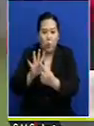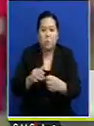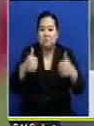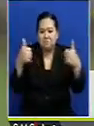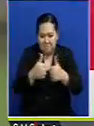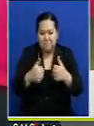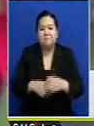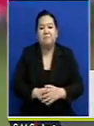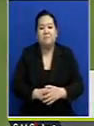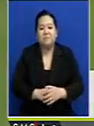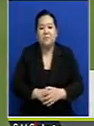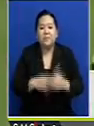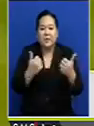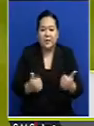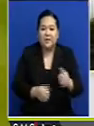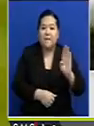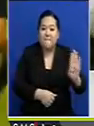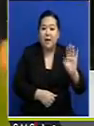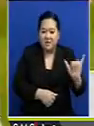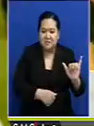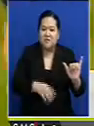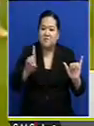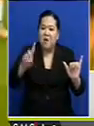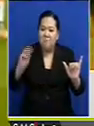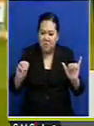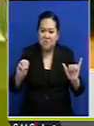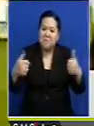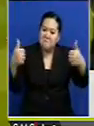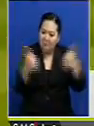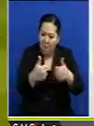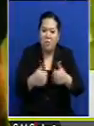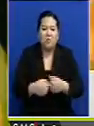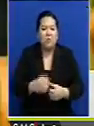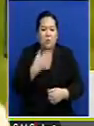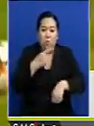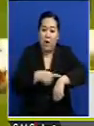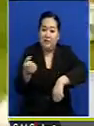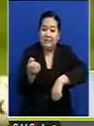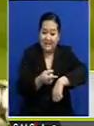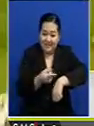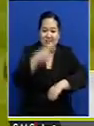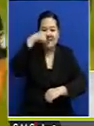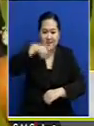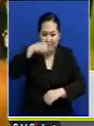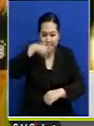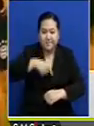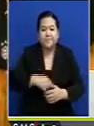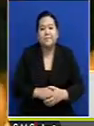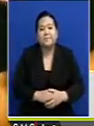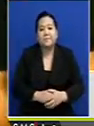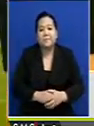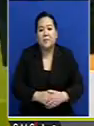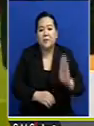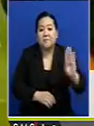พคาวครับนัดชิงชนะเลิศบาเยอร์เจอกับคู่ปรับตลอดการอย่างบอรุสเซียดอทมุนด์ครับเวลาตีหนึ่งตามเวลาในประเทศไทยบาเยอร์เกม